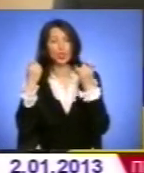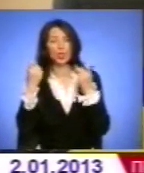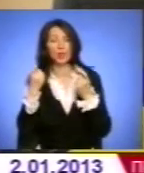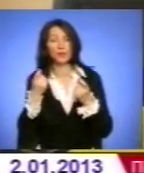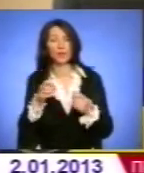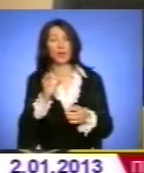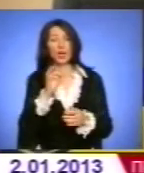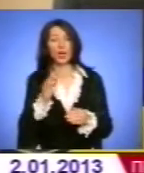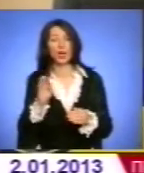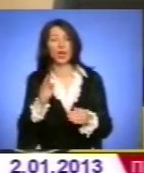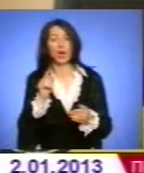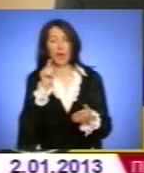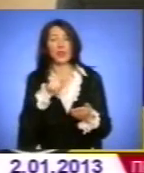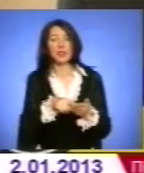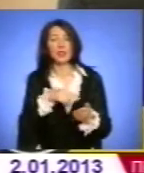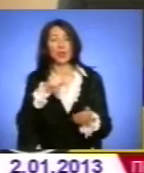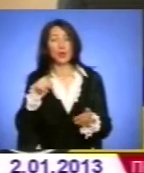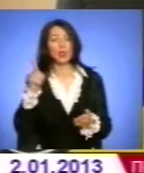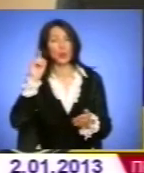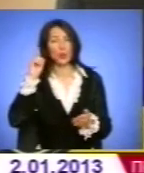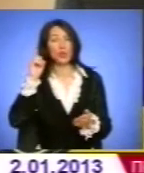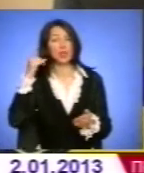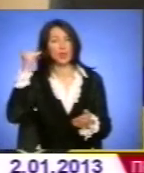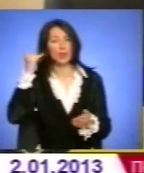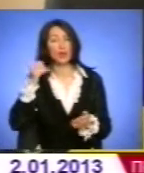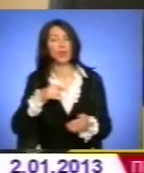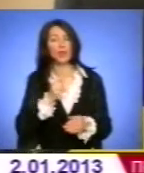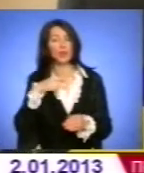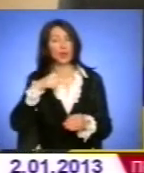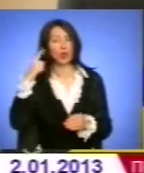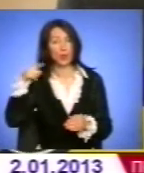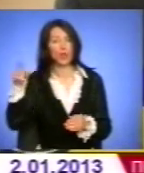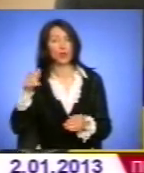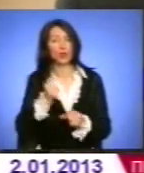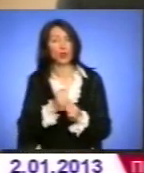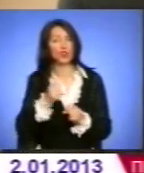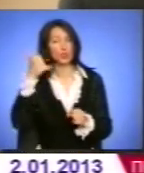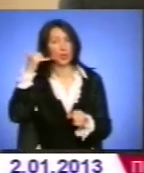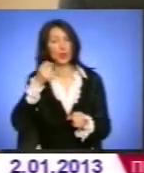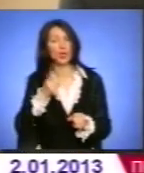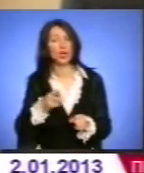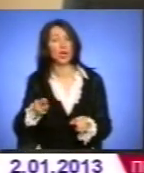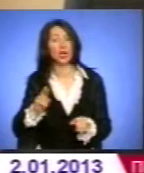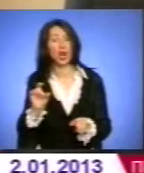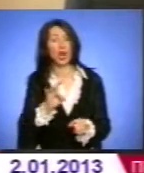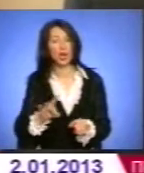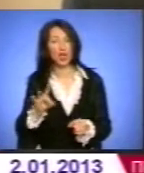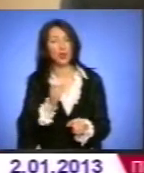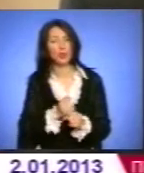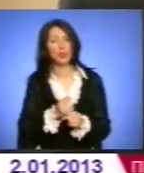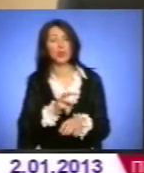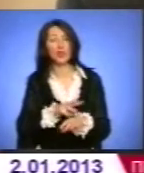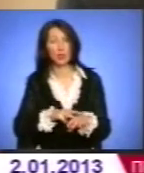з вказанням номерів мобільних телефонів і номерів робочих телефонів як районних працівників міліції, так